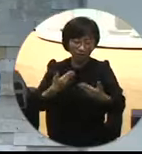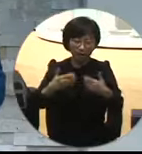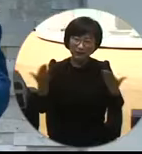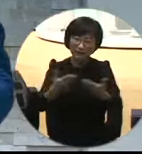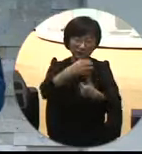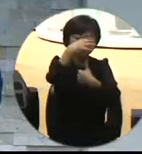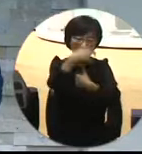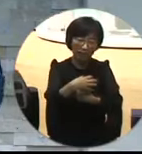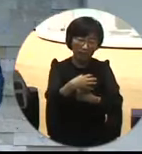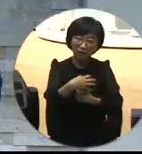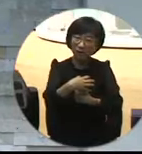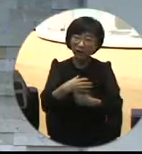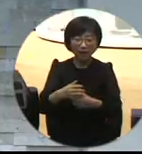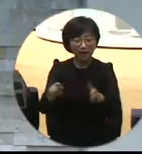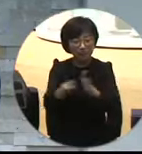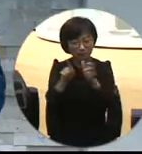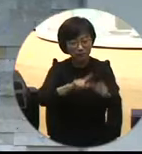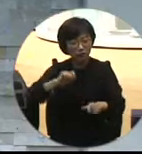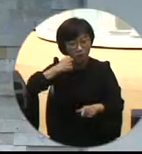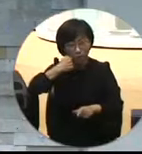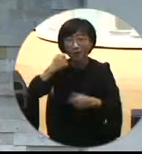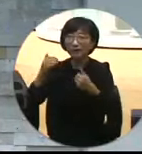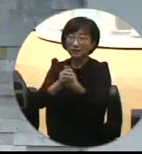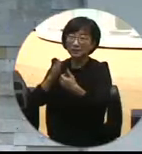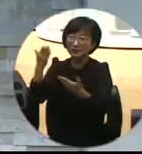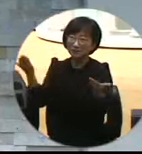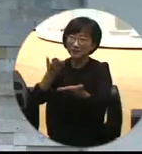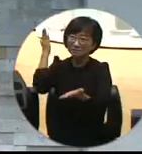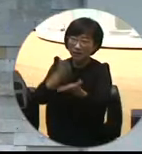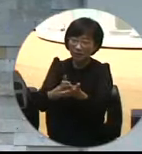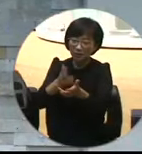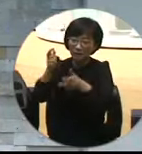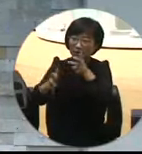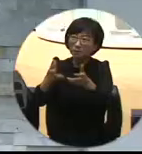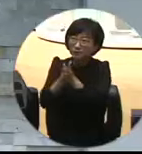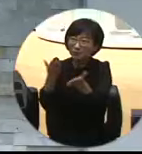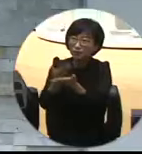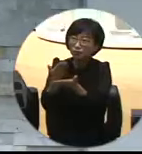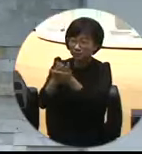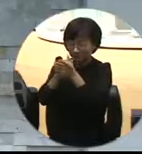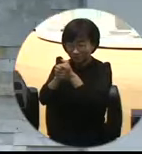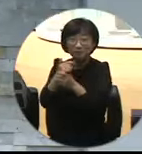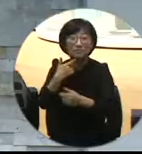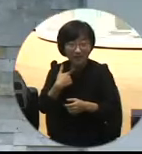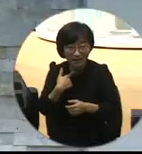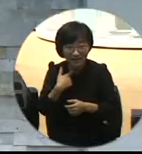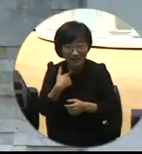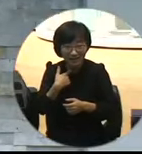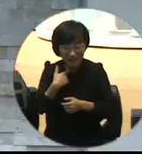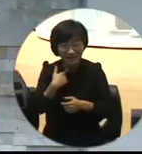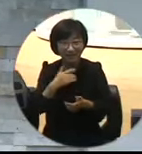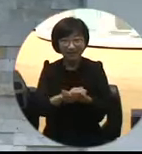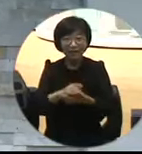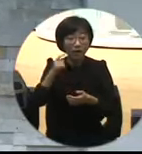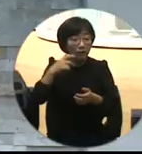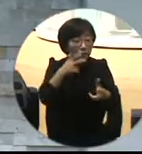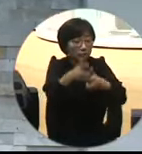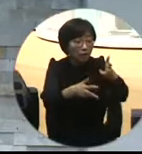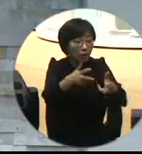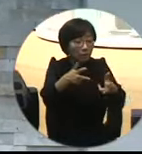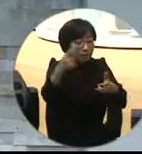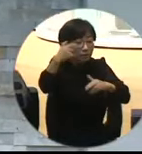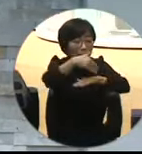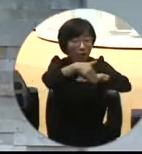기도, 직장 다니면서도 사업해야 될 목적 그게 뭐냐. 내가 주님을 주의 일을 하고 싶다